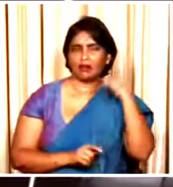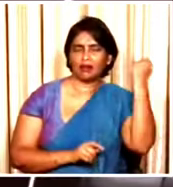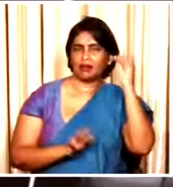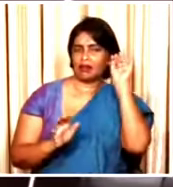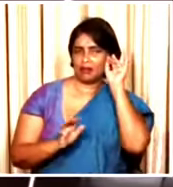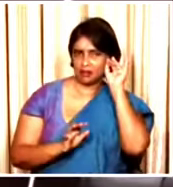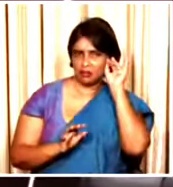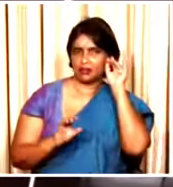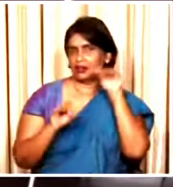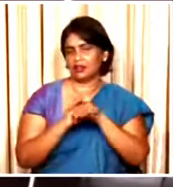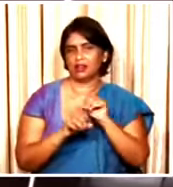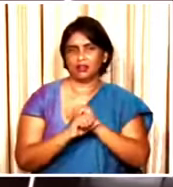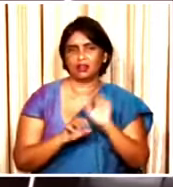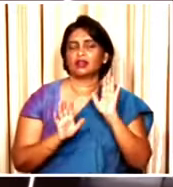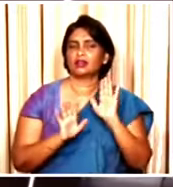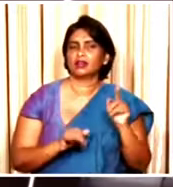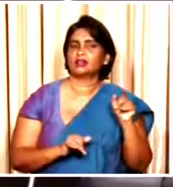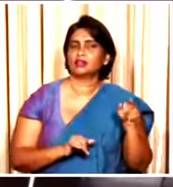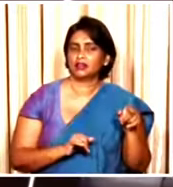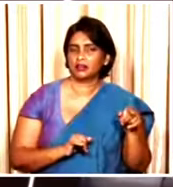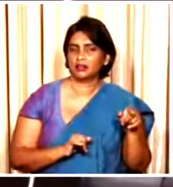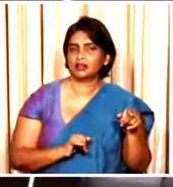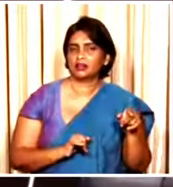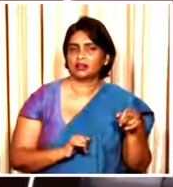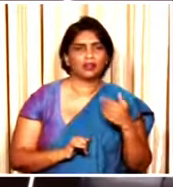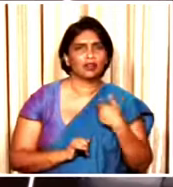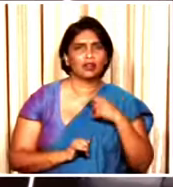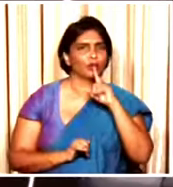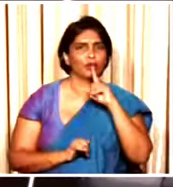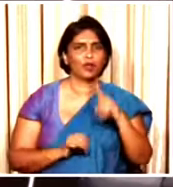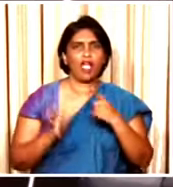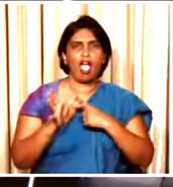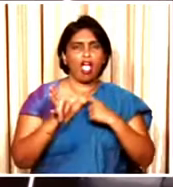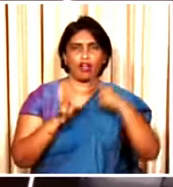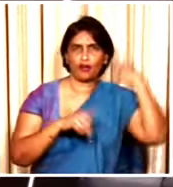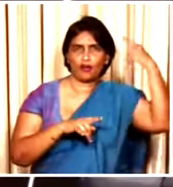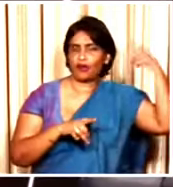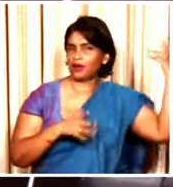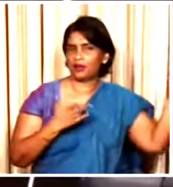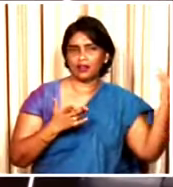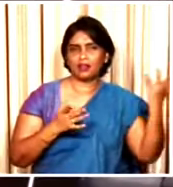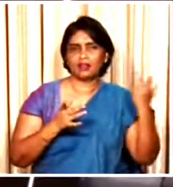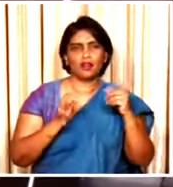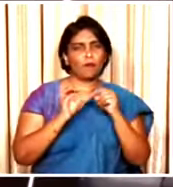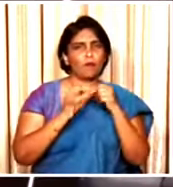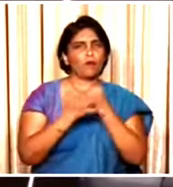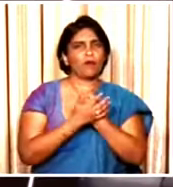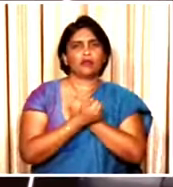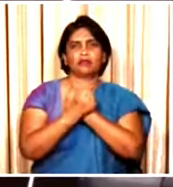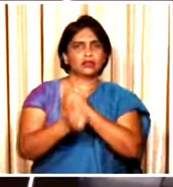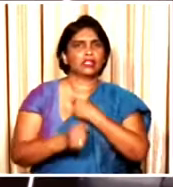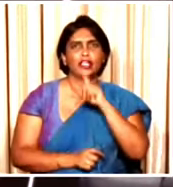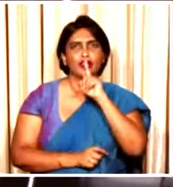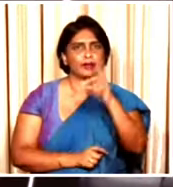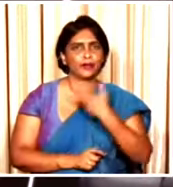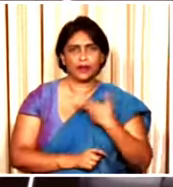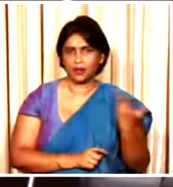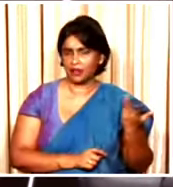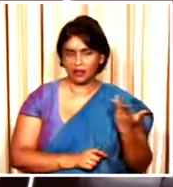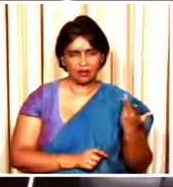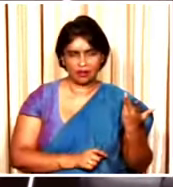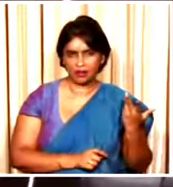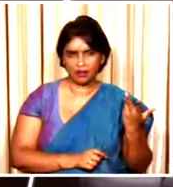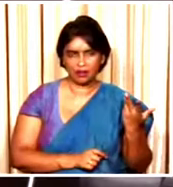අහගෙන හිටියේ නැහැ නමුත් මේ මම නම් කිව්වේ නැහැ අංගොඩ හරි වැලිකඩ හරි යන්න ඕන කියන කතාවක් මම කිව්වේ